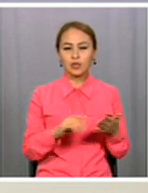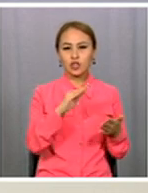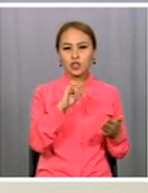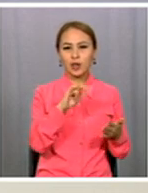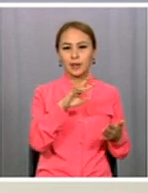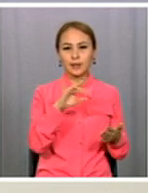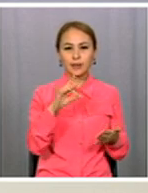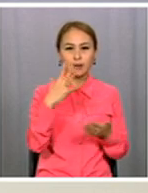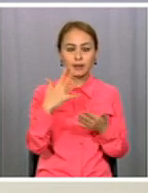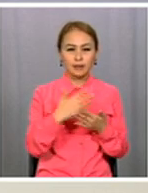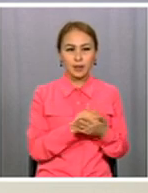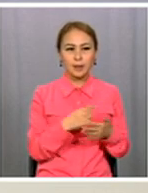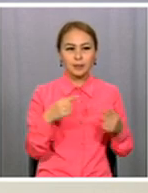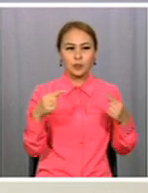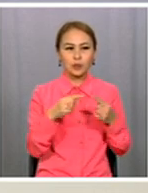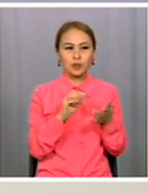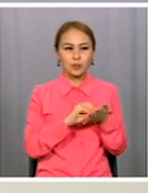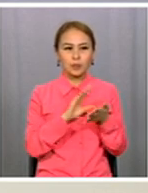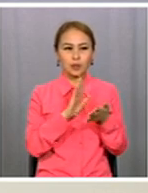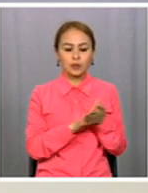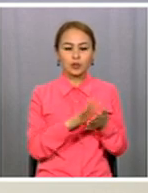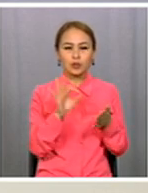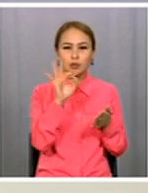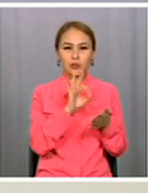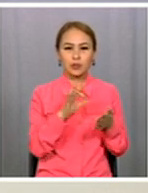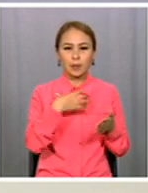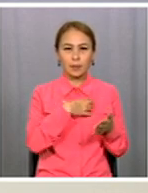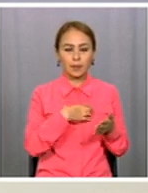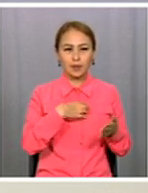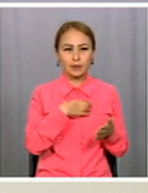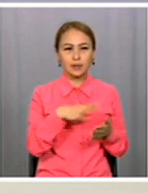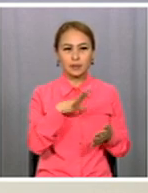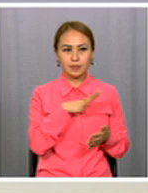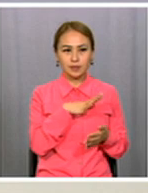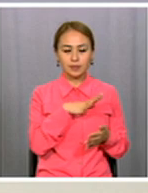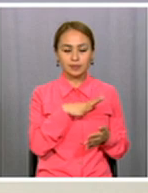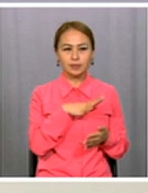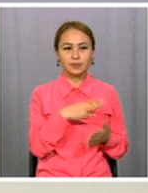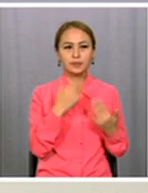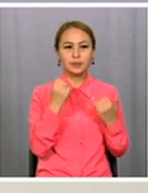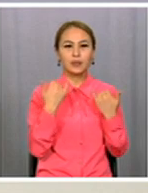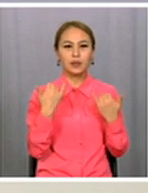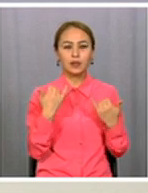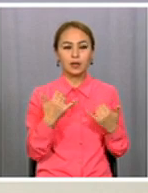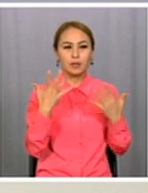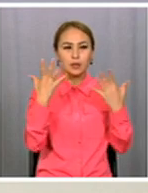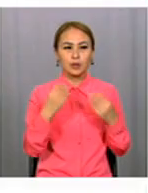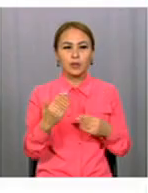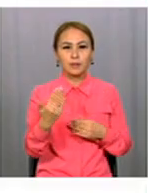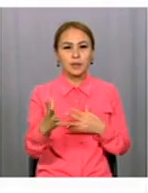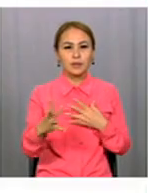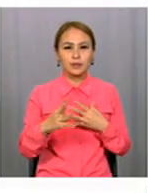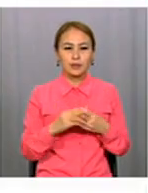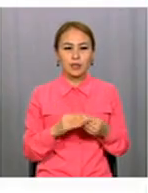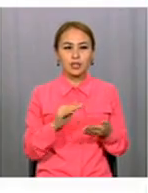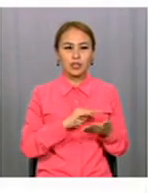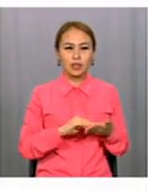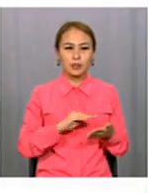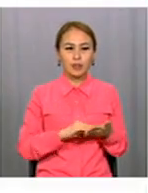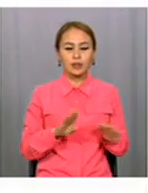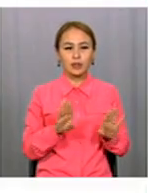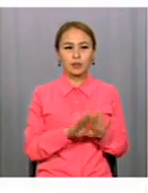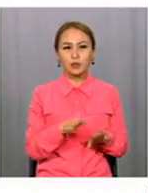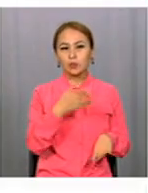анықтап, белгілі бір үзіндінің алатын маңызына негіздеме жасаған болатынбыз. Ал енді бүгін өзіңізбен бірге шығармадағы